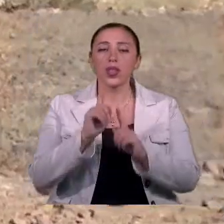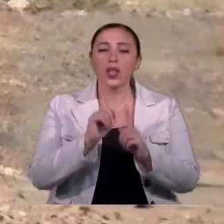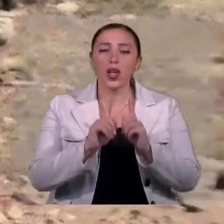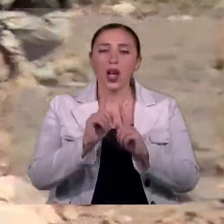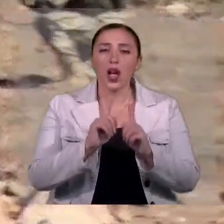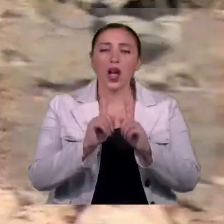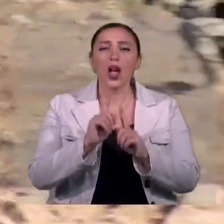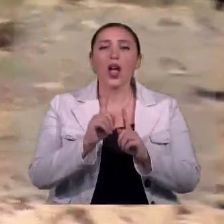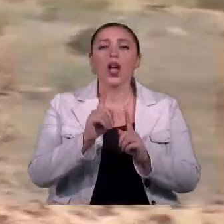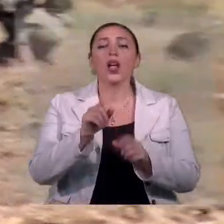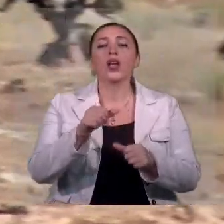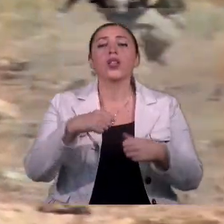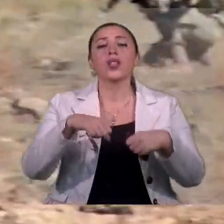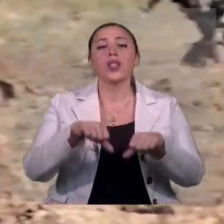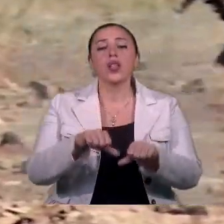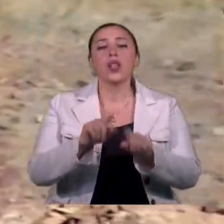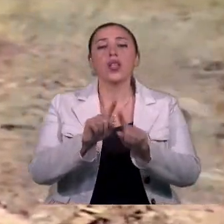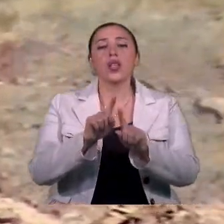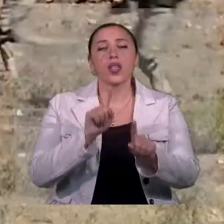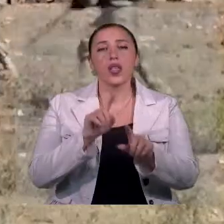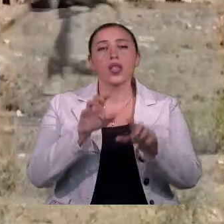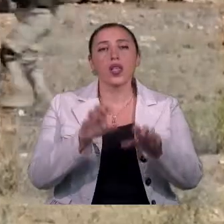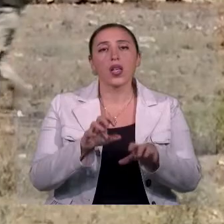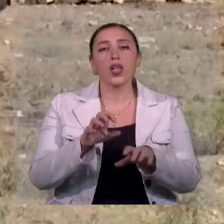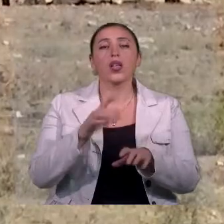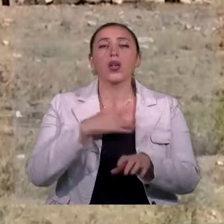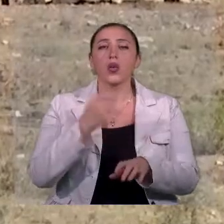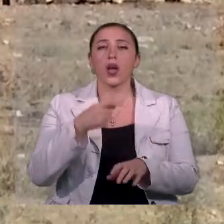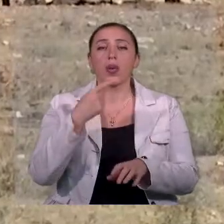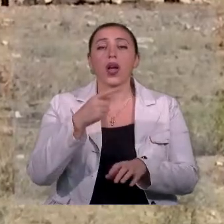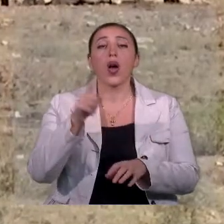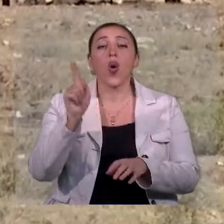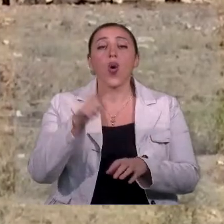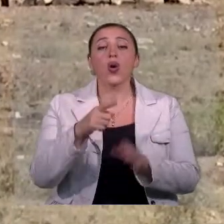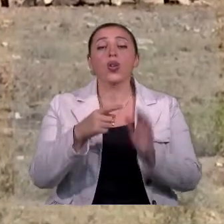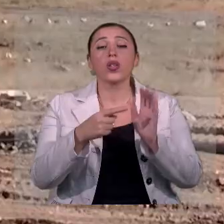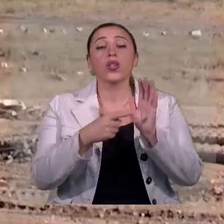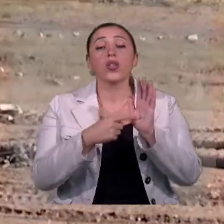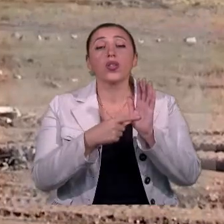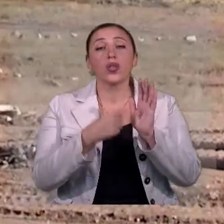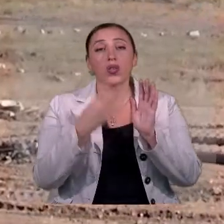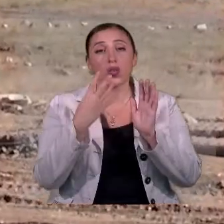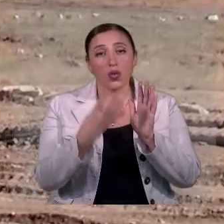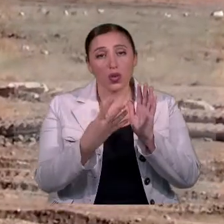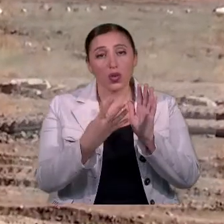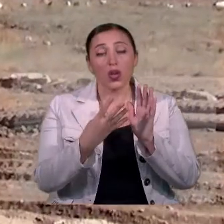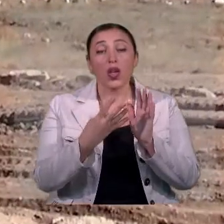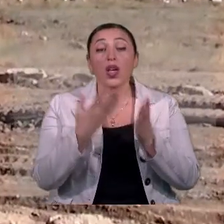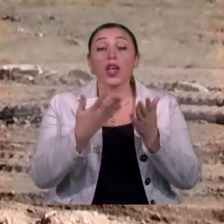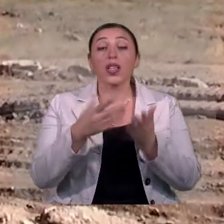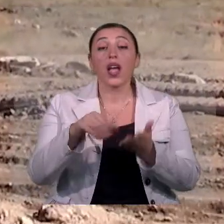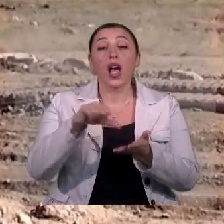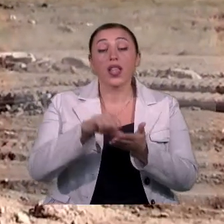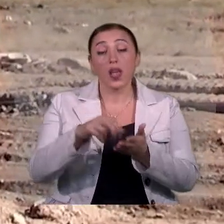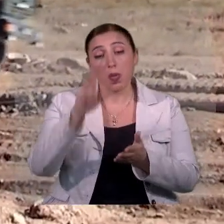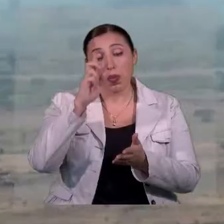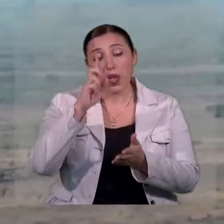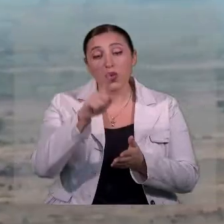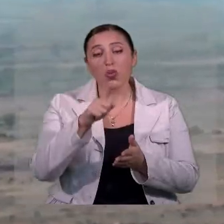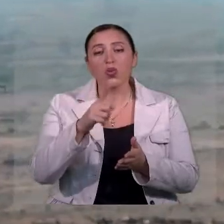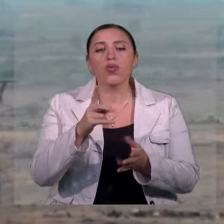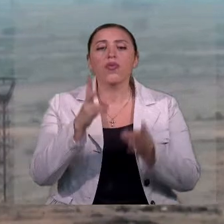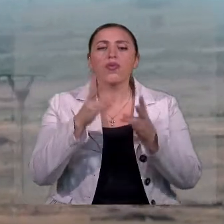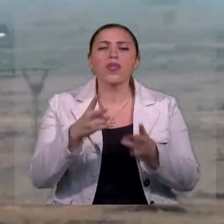հանձնաժողովի փոխնախագահը պնդում է, որ ՀԱՊԿ պայմանագրի 4-րդ հոդվածի համաձայն, եթե անդամ պետություններից որևէ մեկը ենթարկվի ագրեսիայի,